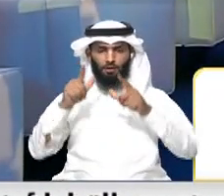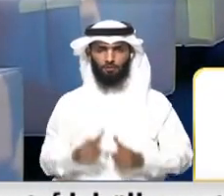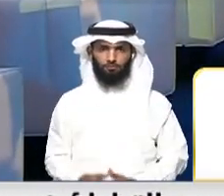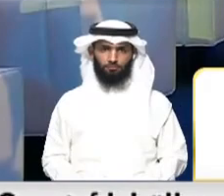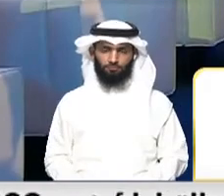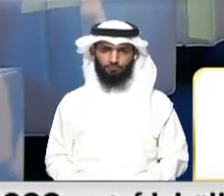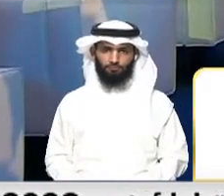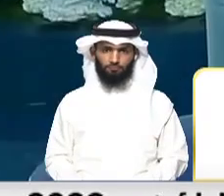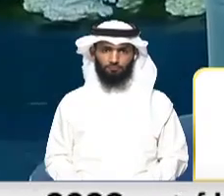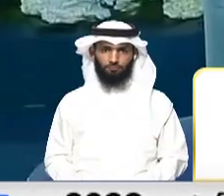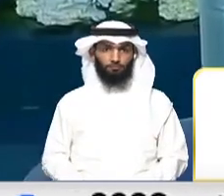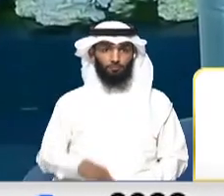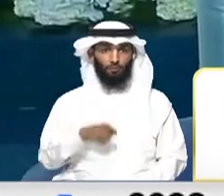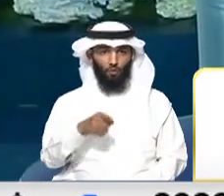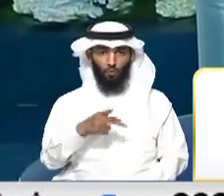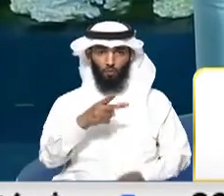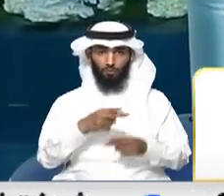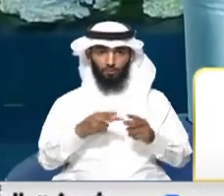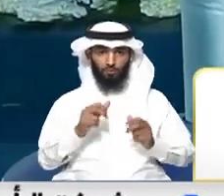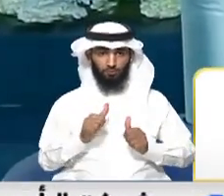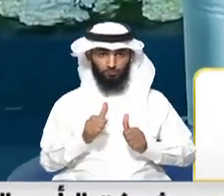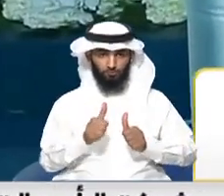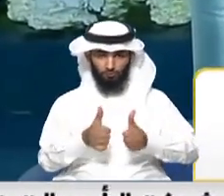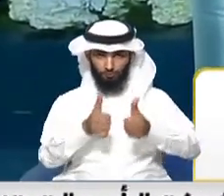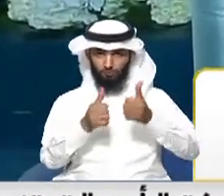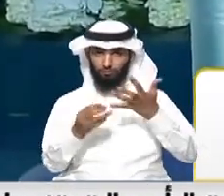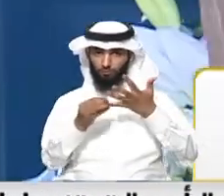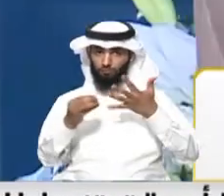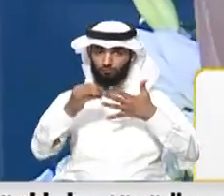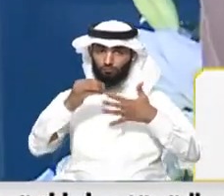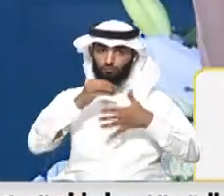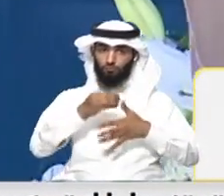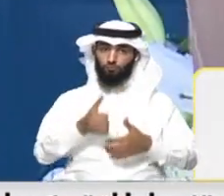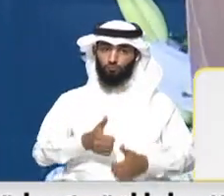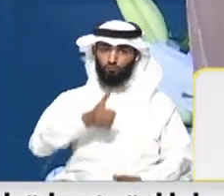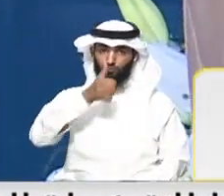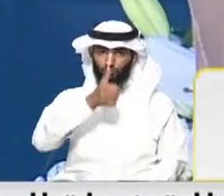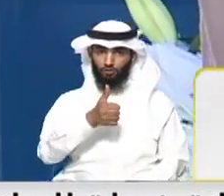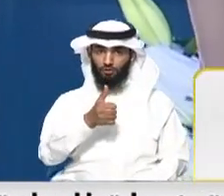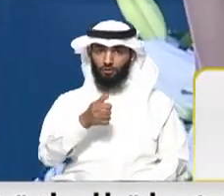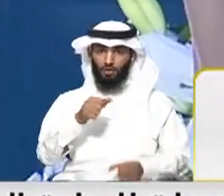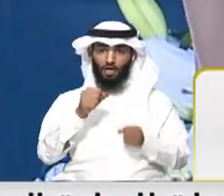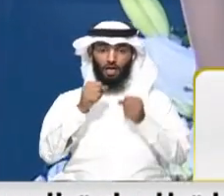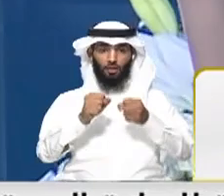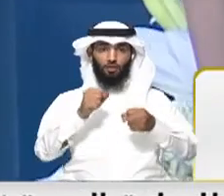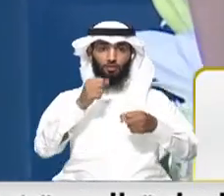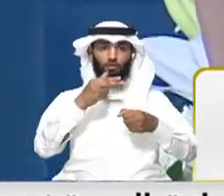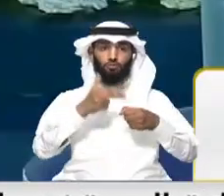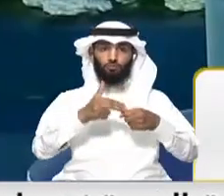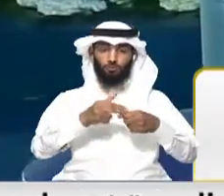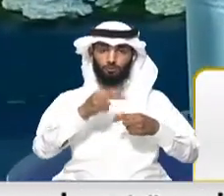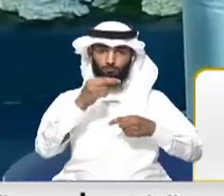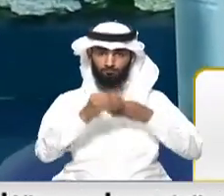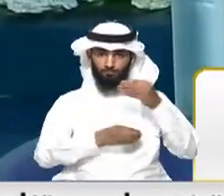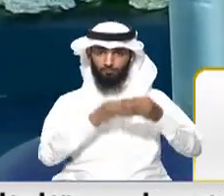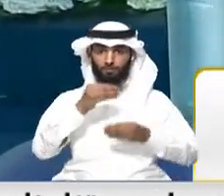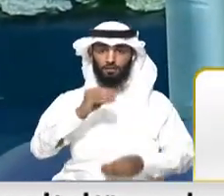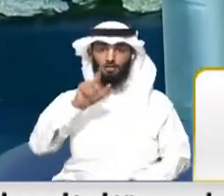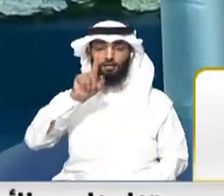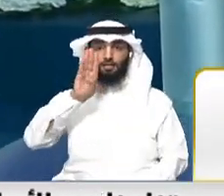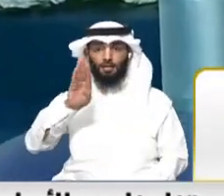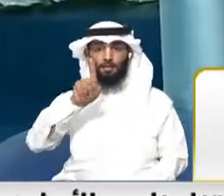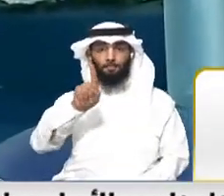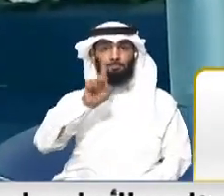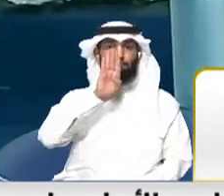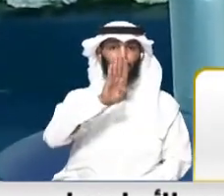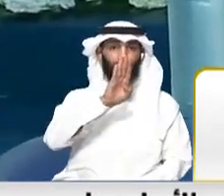هذا الانجاز التاريخي لدوله الكويت والاستراتيجي للشركه الكويتيه للصناعات البتروليه المتكامله كيبيك يحتوي على